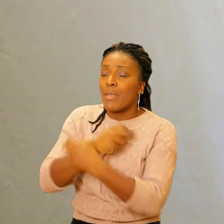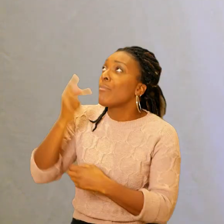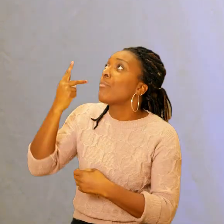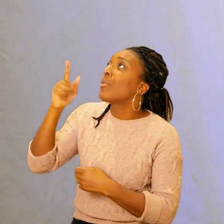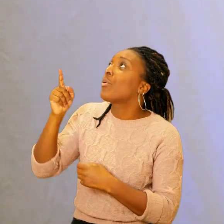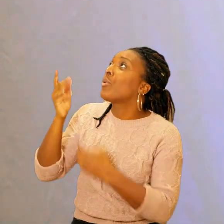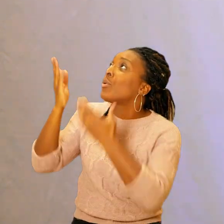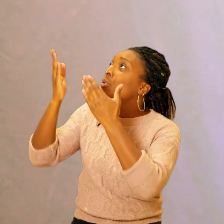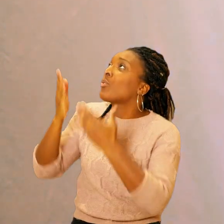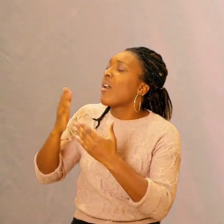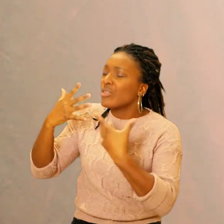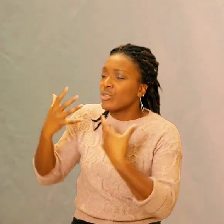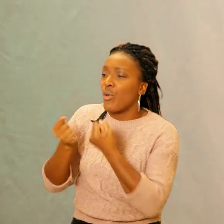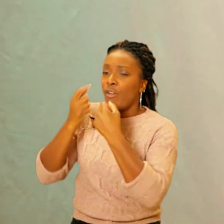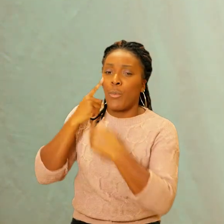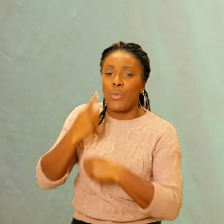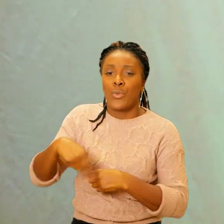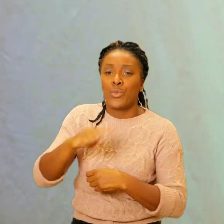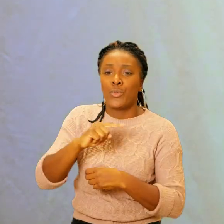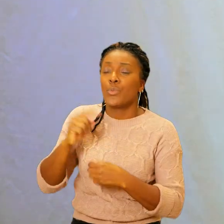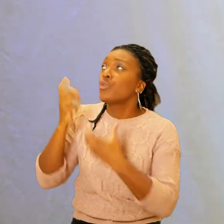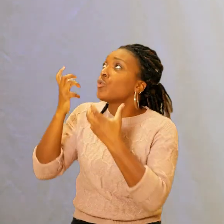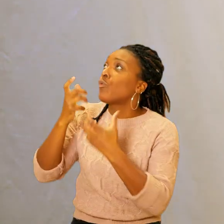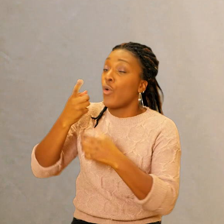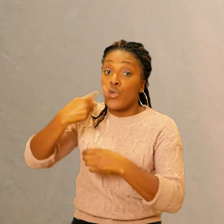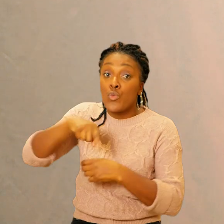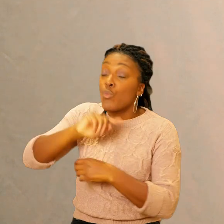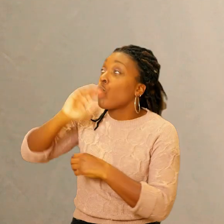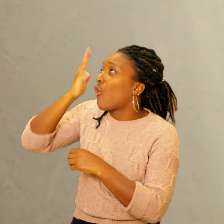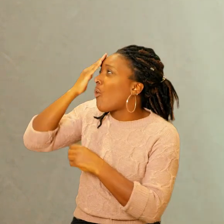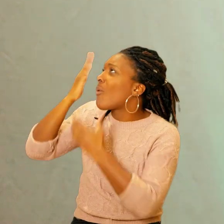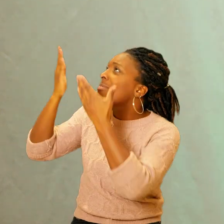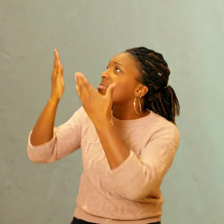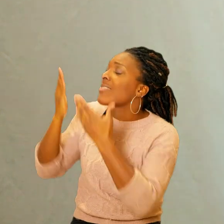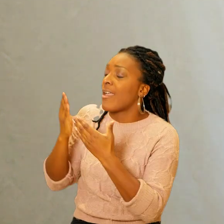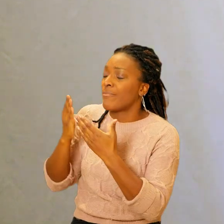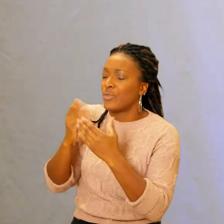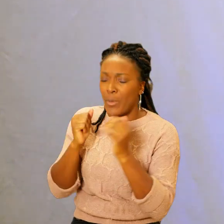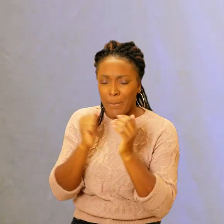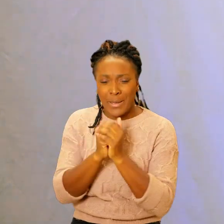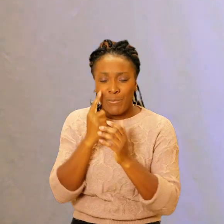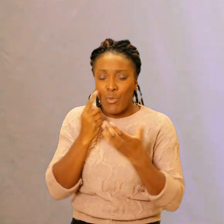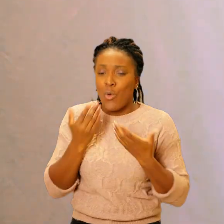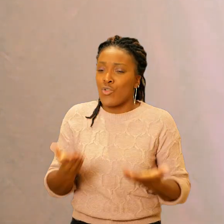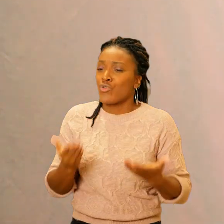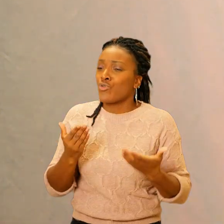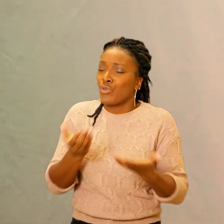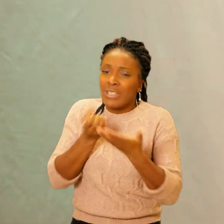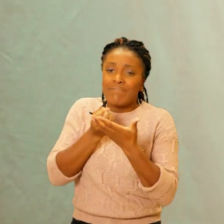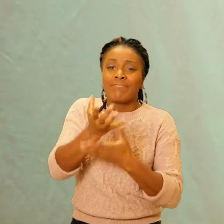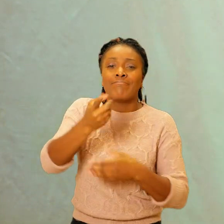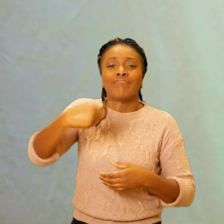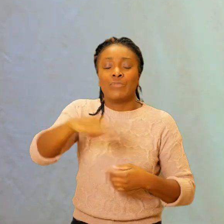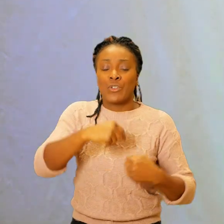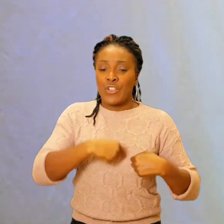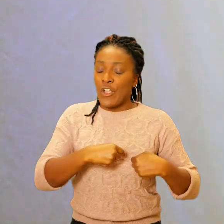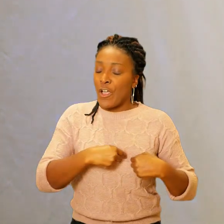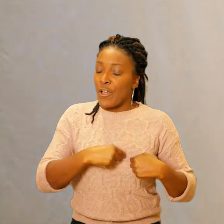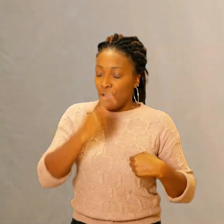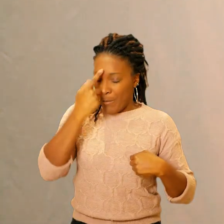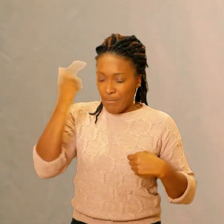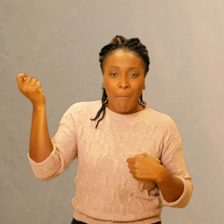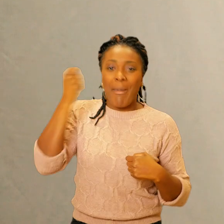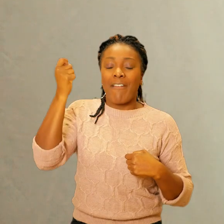notre sauveur et tu veux qu'on te connaisse. Père, je prie pour que ce qui a été dit aujourd'hui résonne dans le cœur de chacun d'entre nous et qu'on